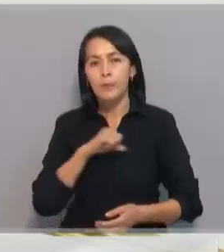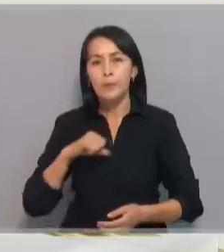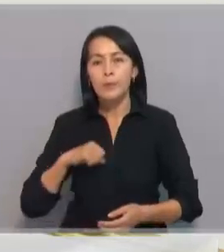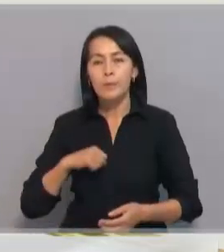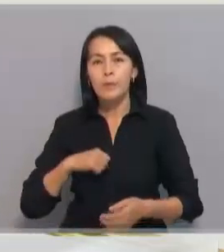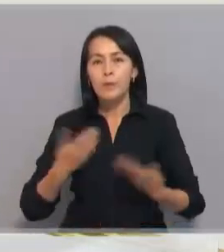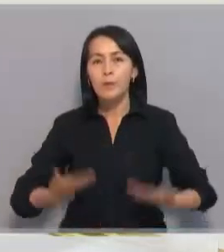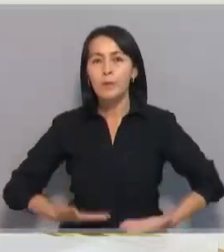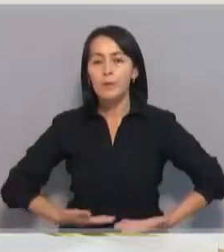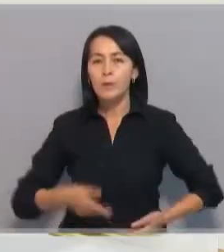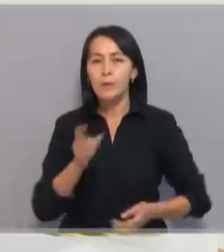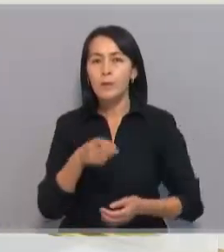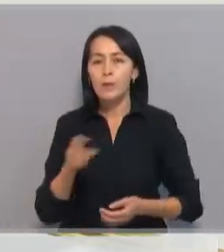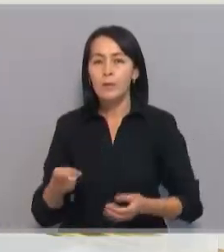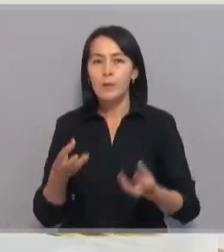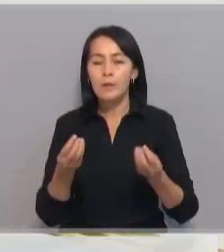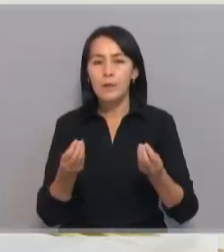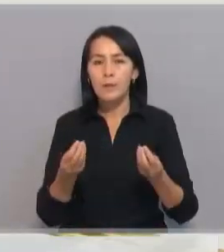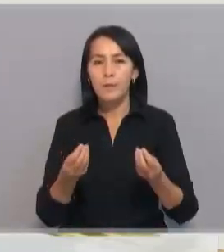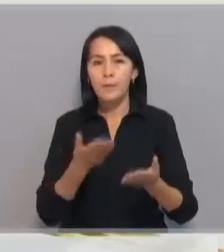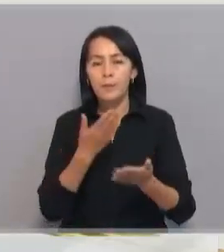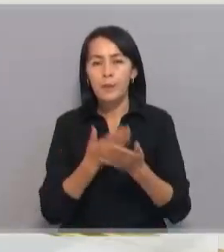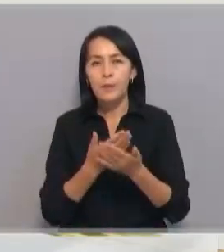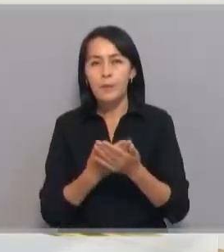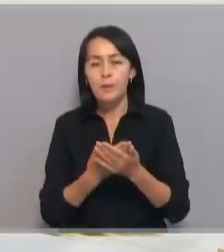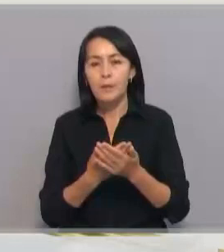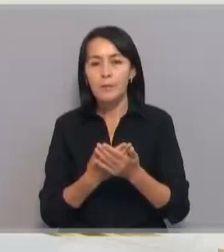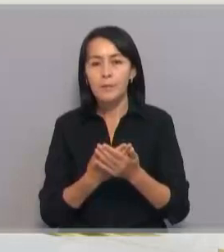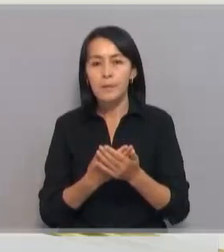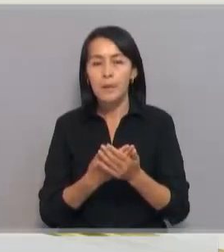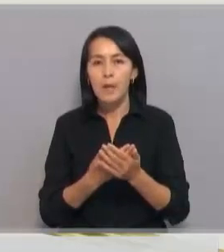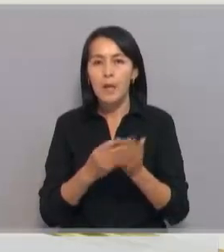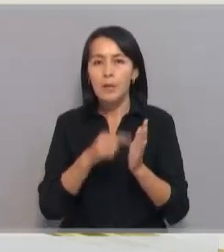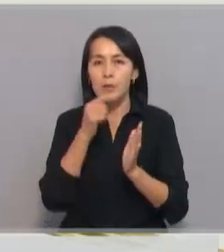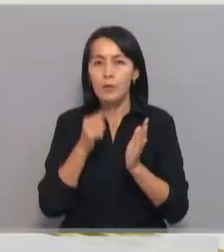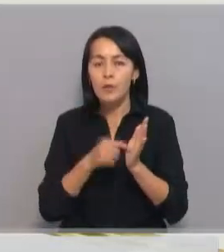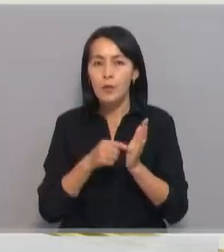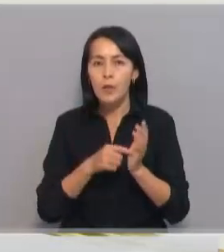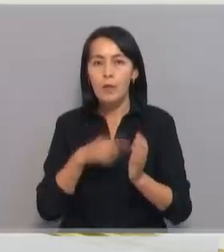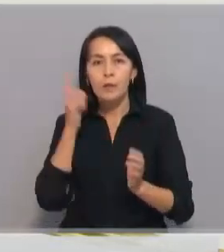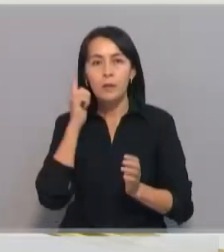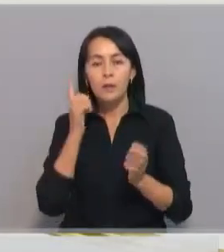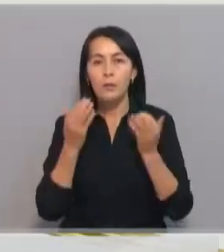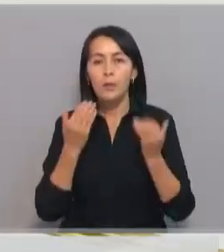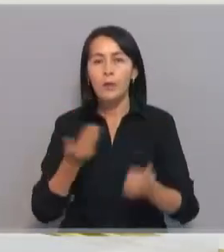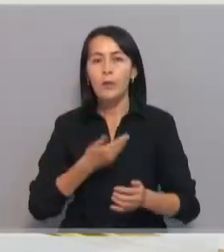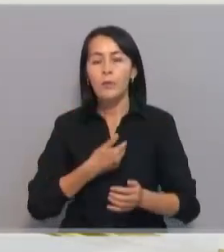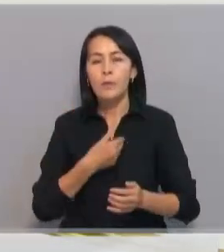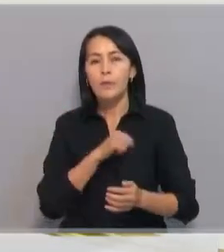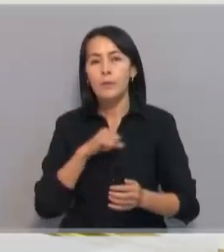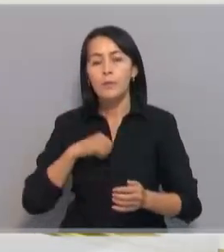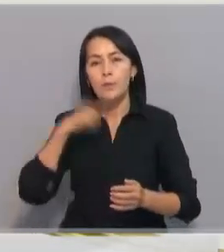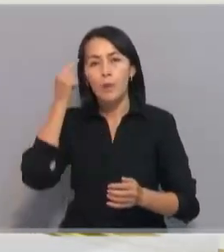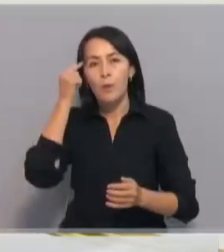өзіміздің тұрғындарымыздың жаңағы сұраныстарын, тілектерін қабыл етіп, мынау бүгін біздің